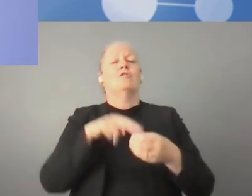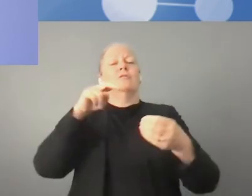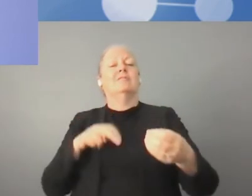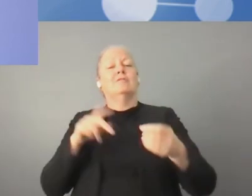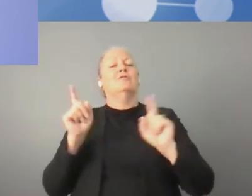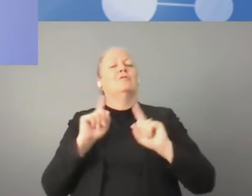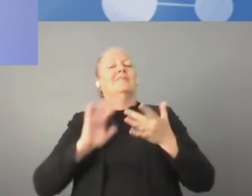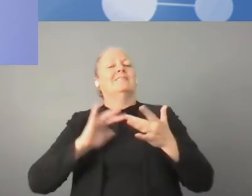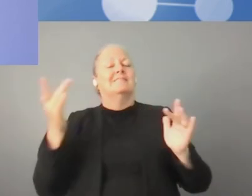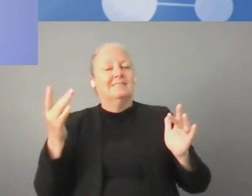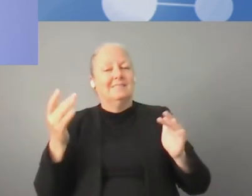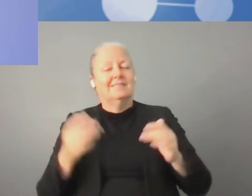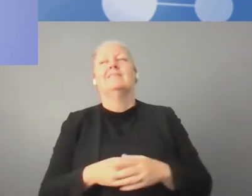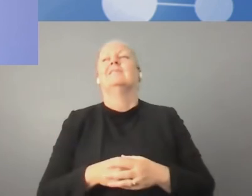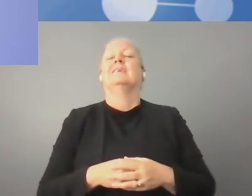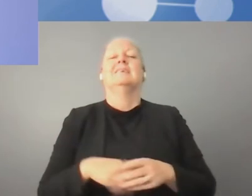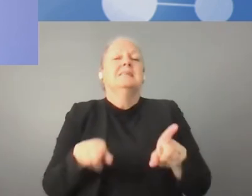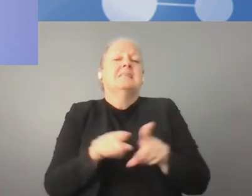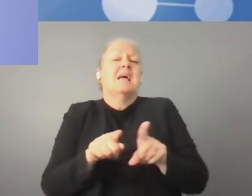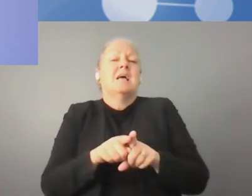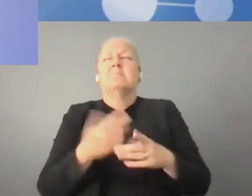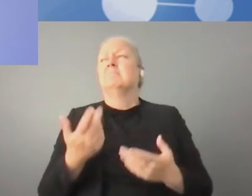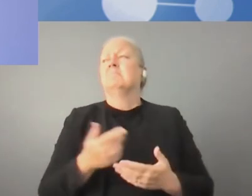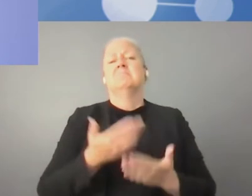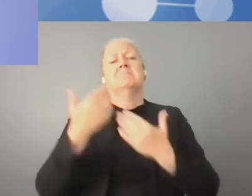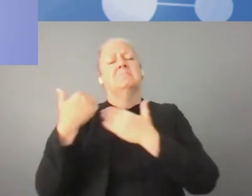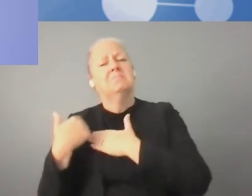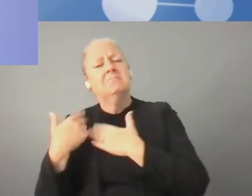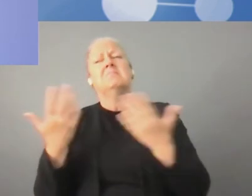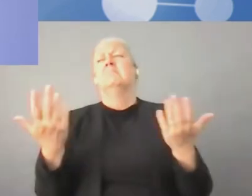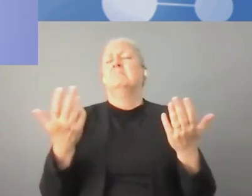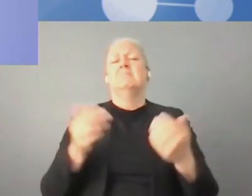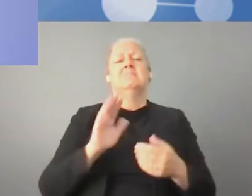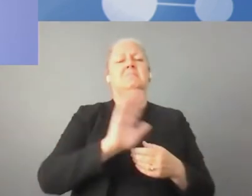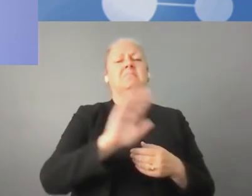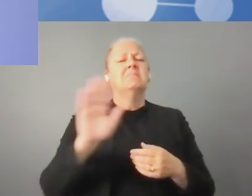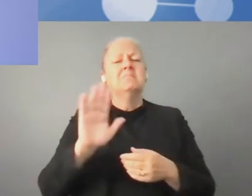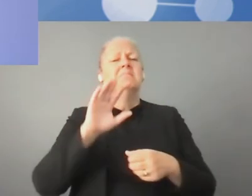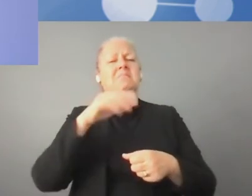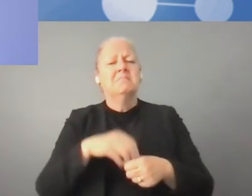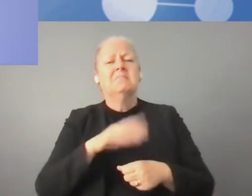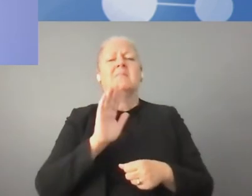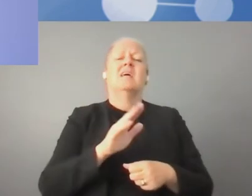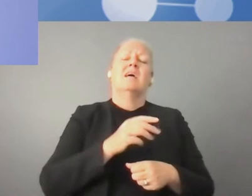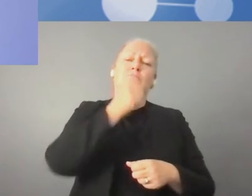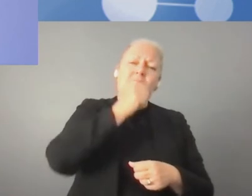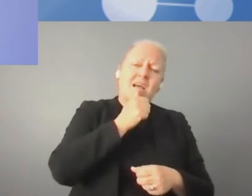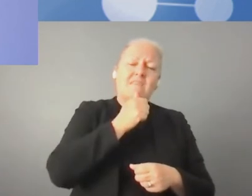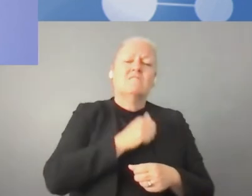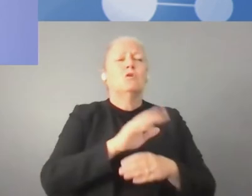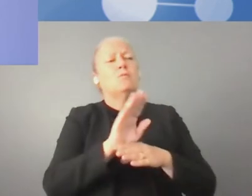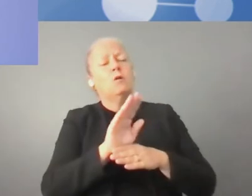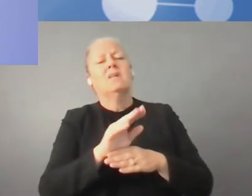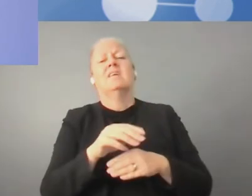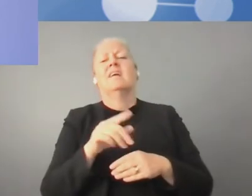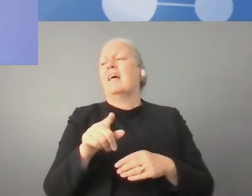财富。我们知道这些规章制度和人权的尊重是